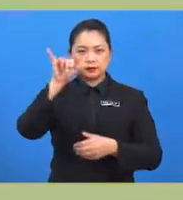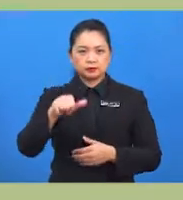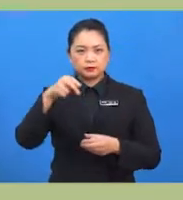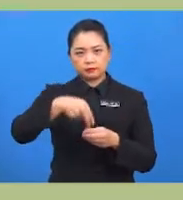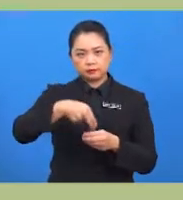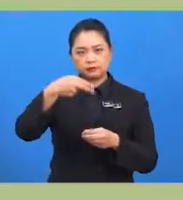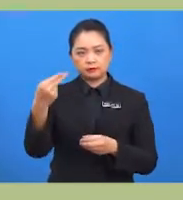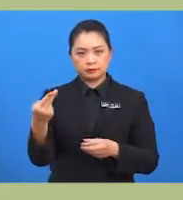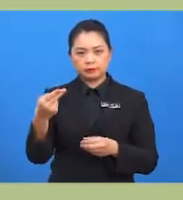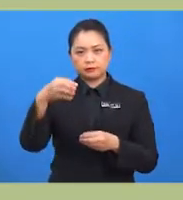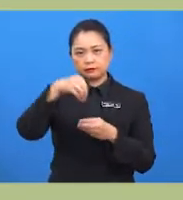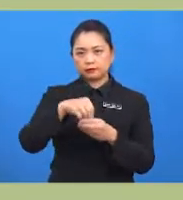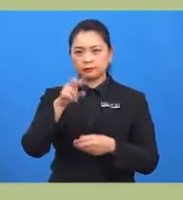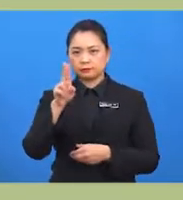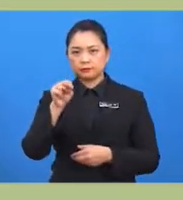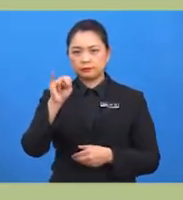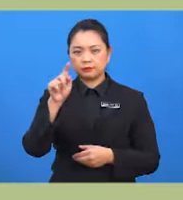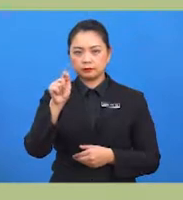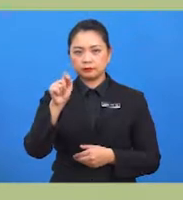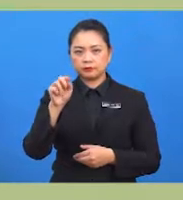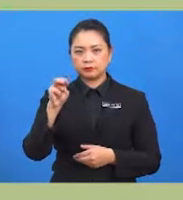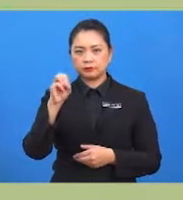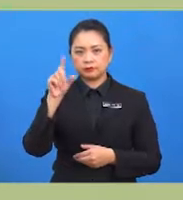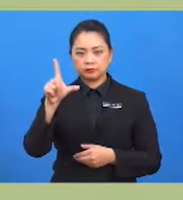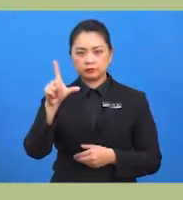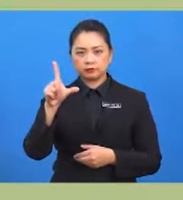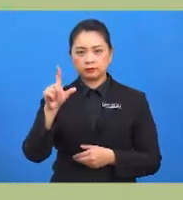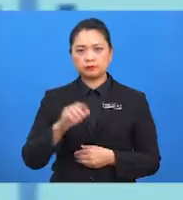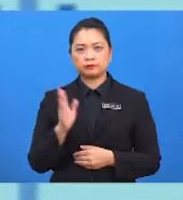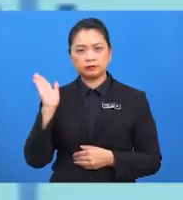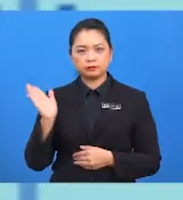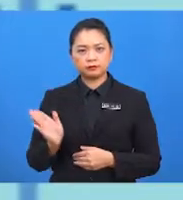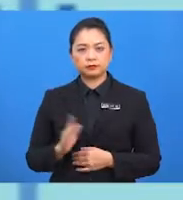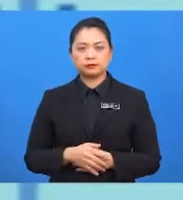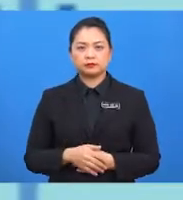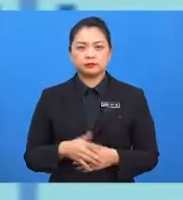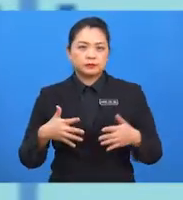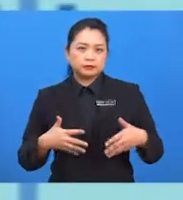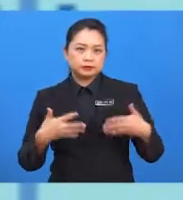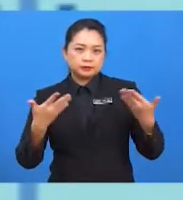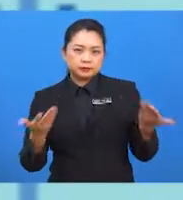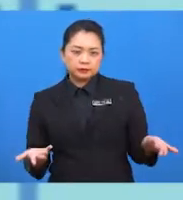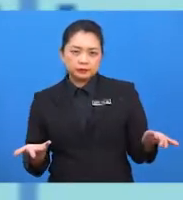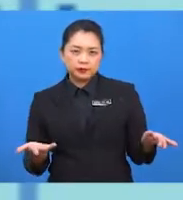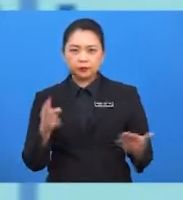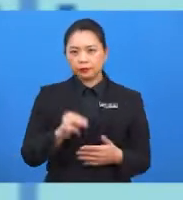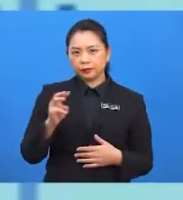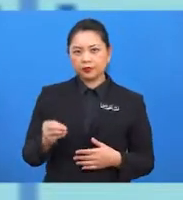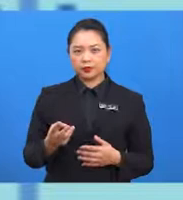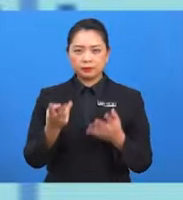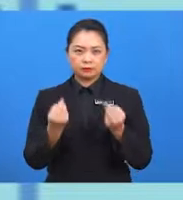dalam unit mobil pedes Simi terpadu Hai bagaimana memori hendak menyelesaikan